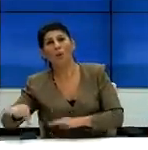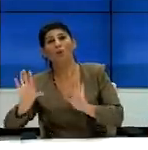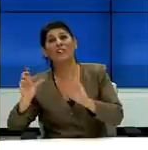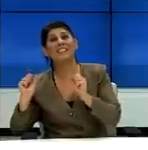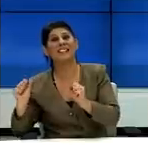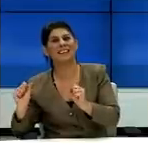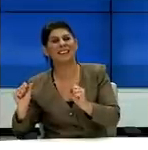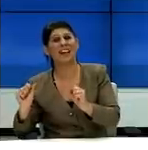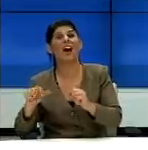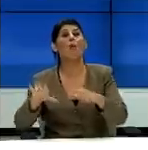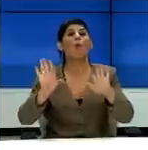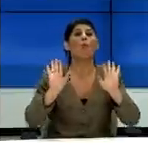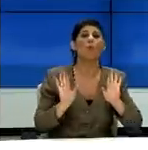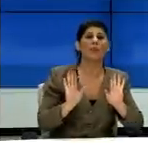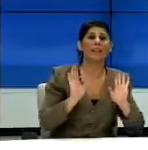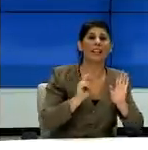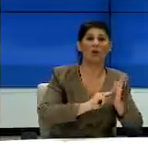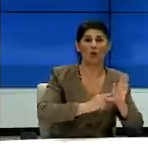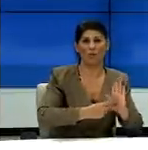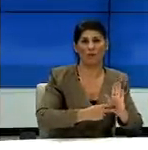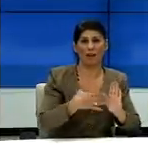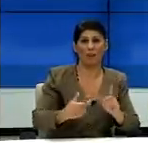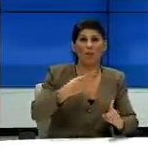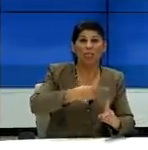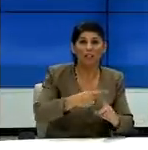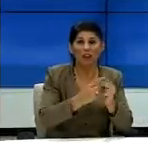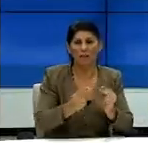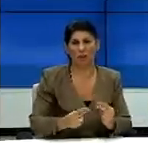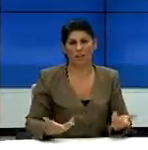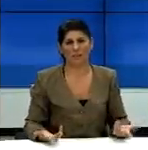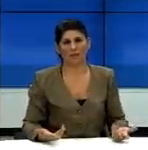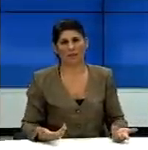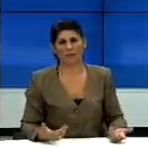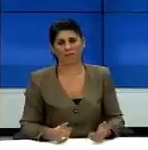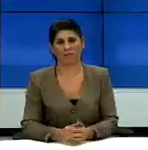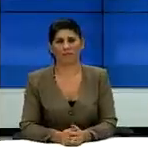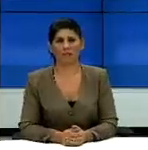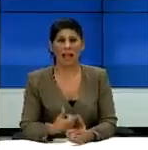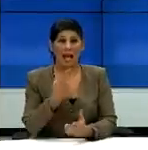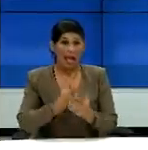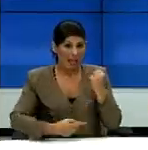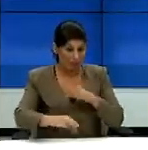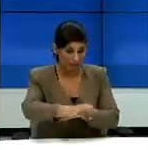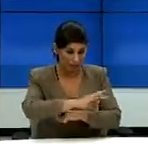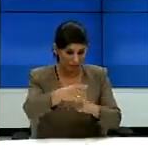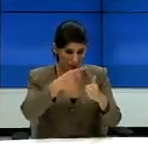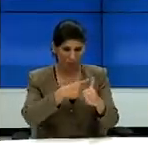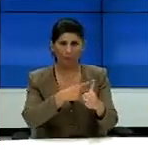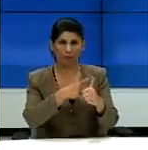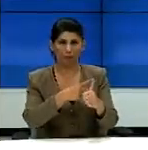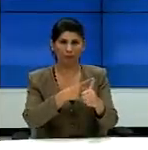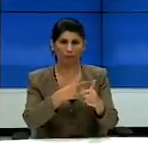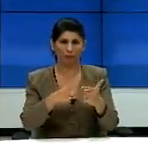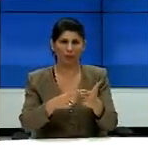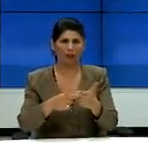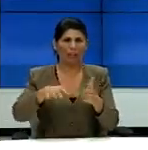υγεία έχουμε σήμερα θετικό ισοζύγιο. Η έλλειψη σχεδίου, οι